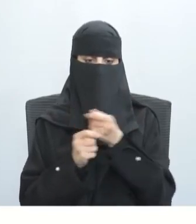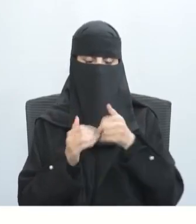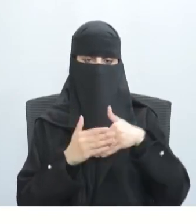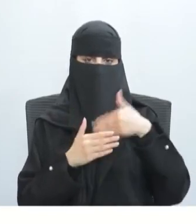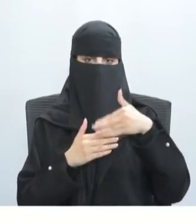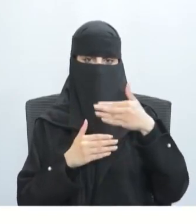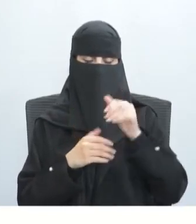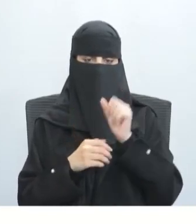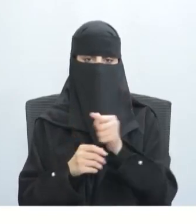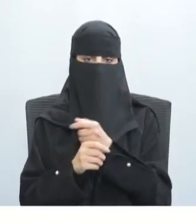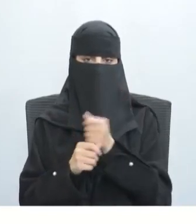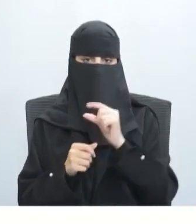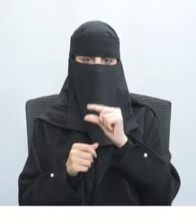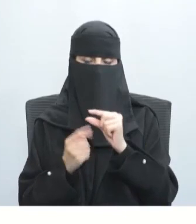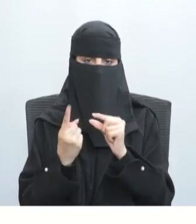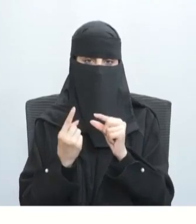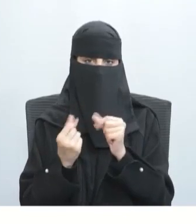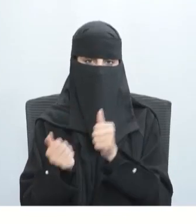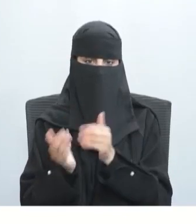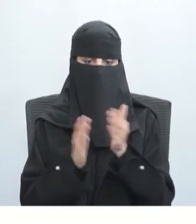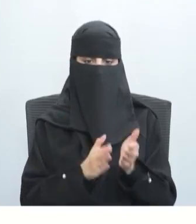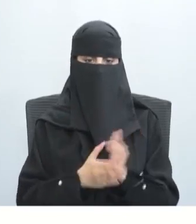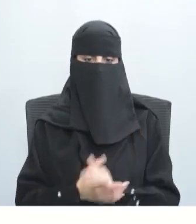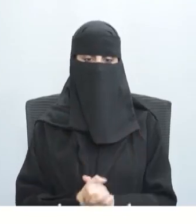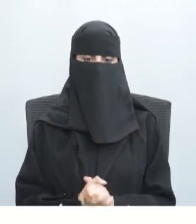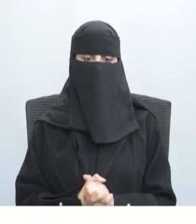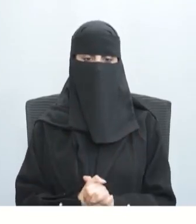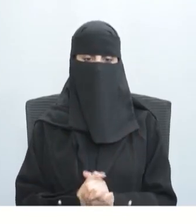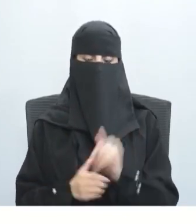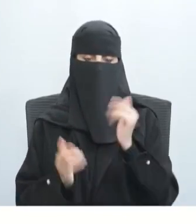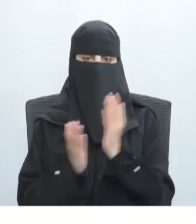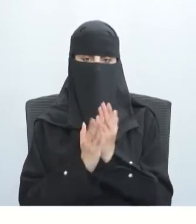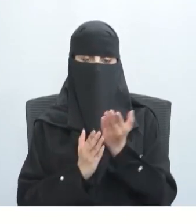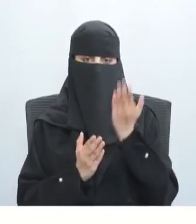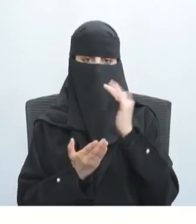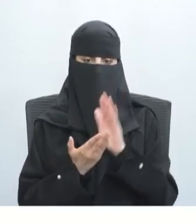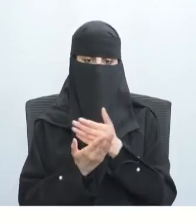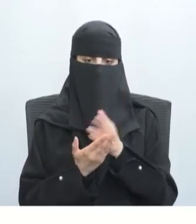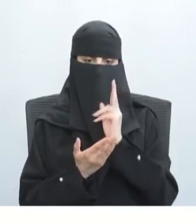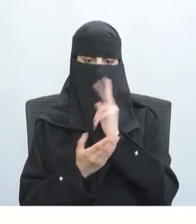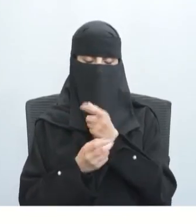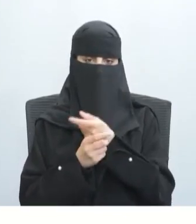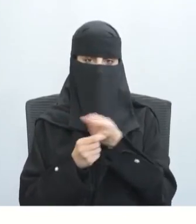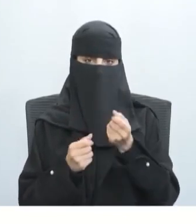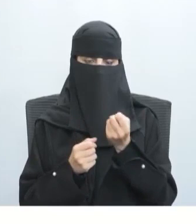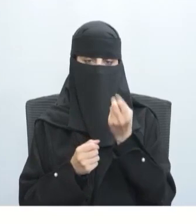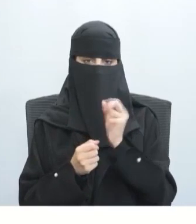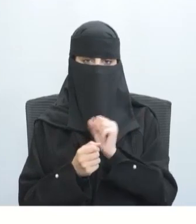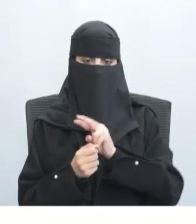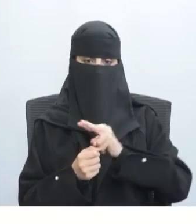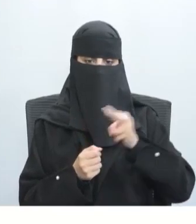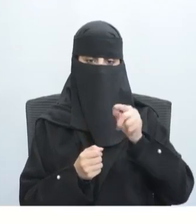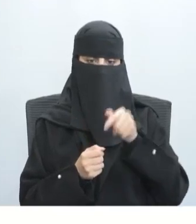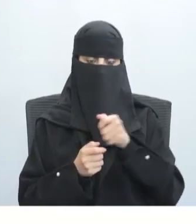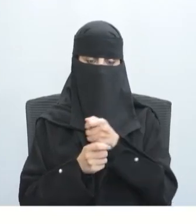المستقبليه لمبلغ واحد نحن في الدرس السابق تحدثنا عن تكلفه الفرصه البدي وذكرنا ان